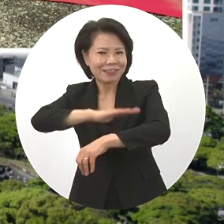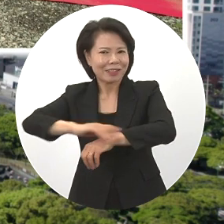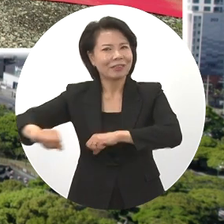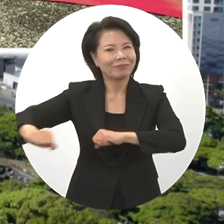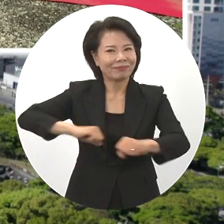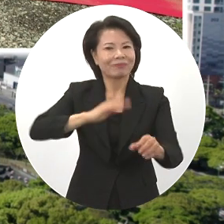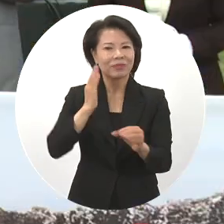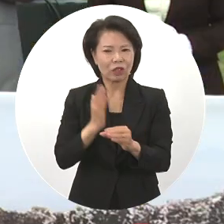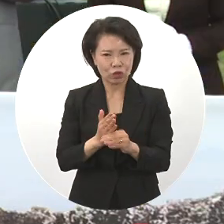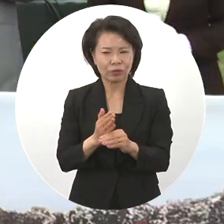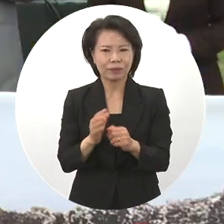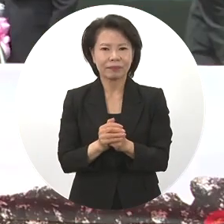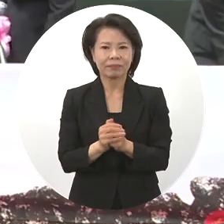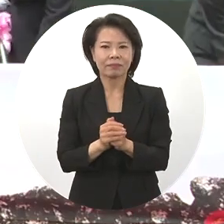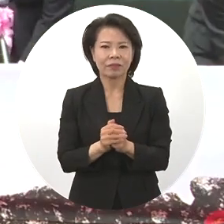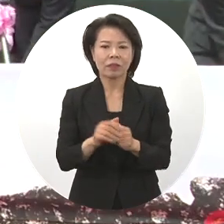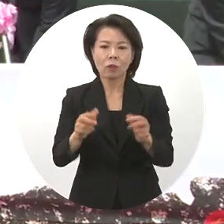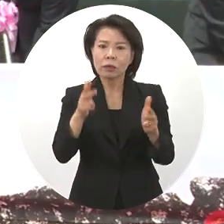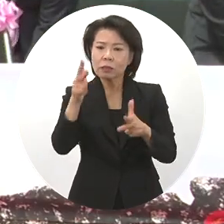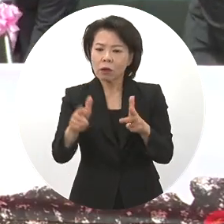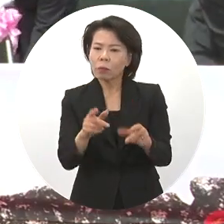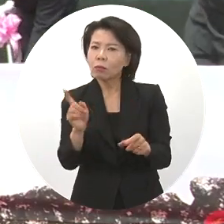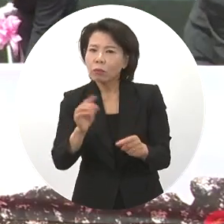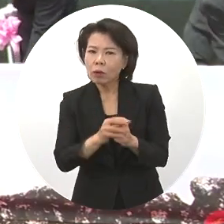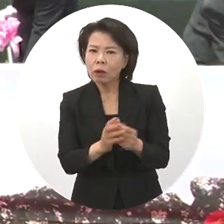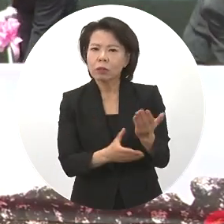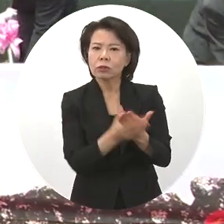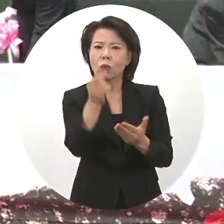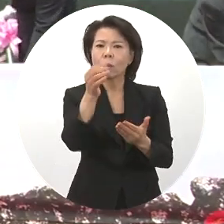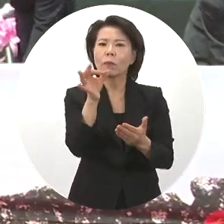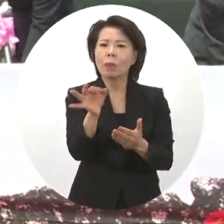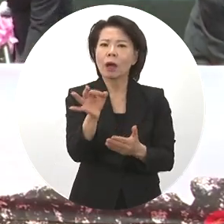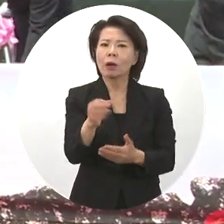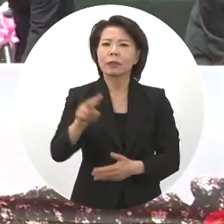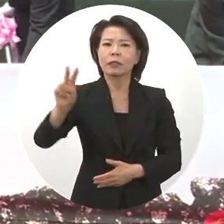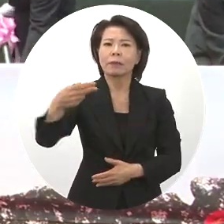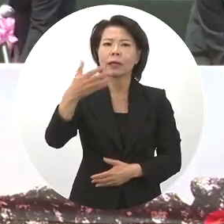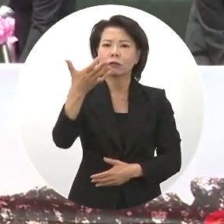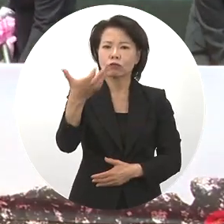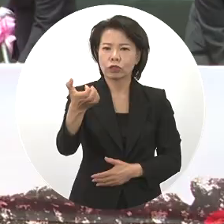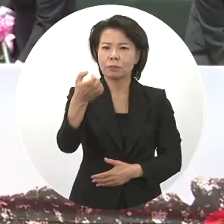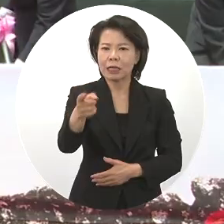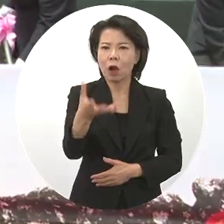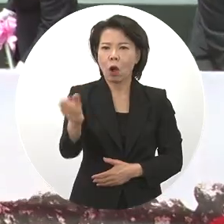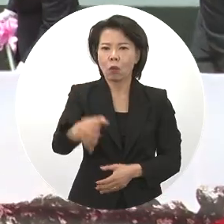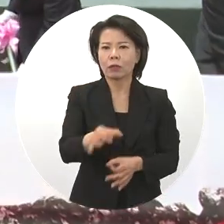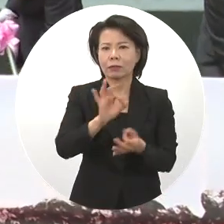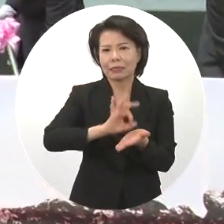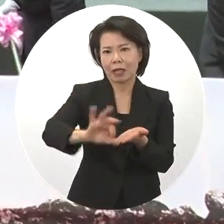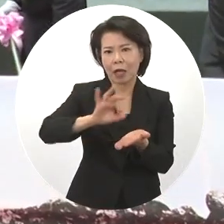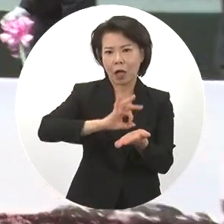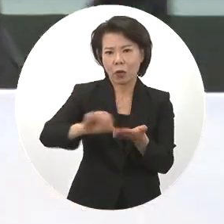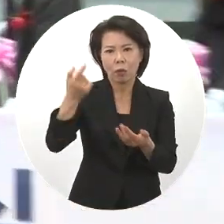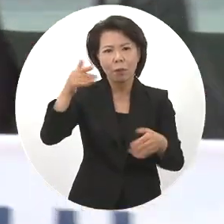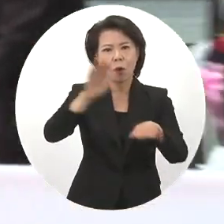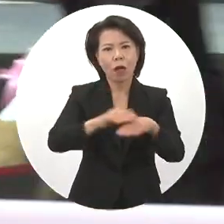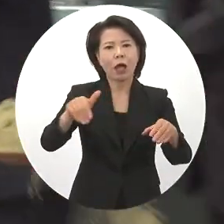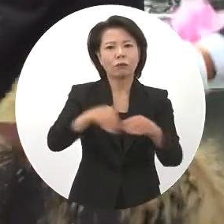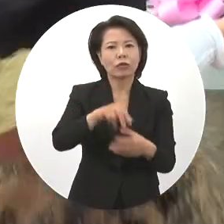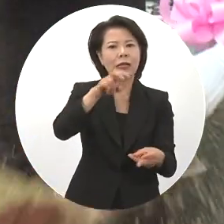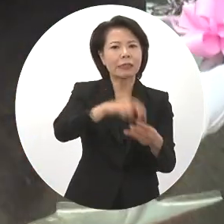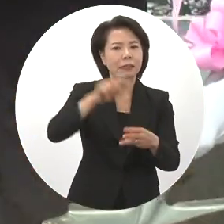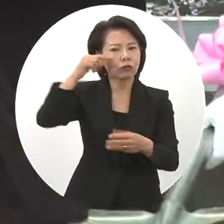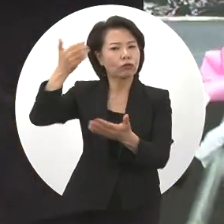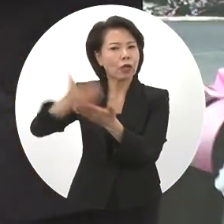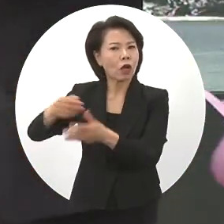높이고 있습니다. 이번 사업은 총 사업비 291억 원을 투입해